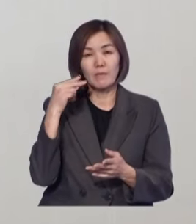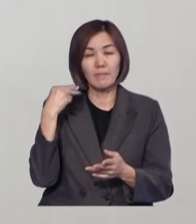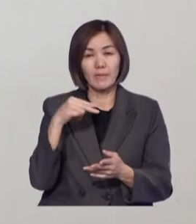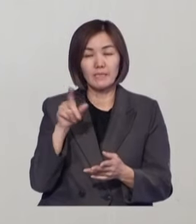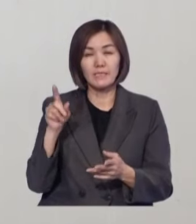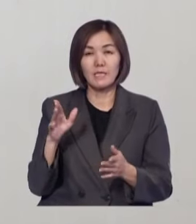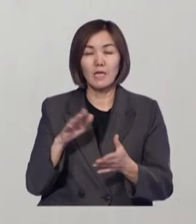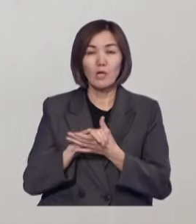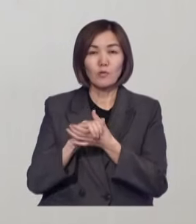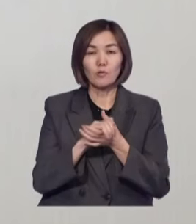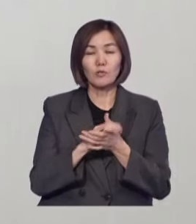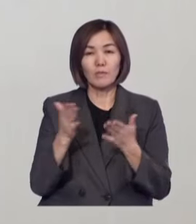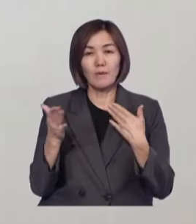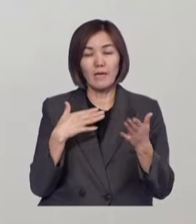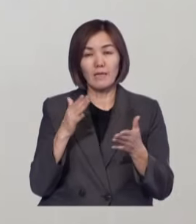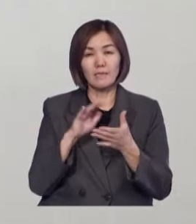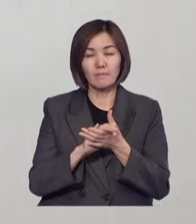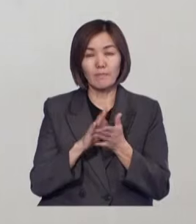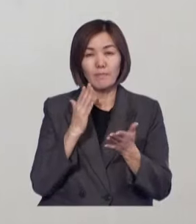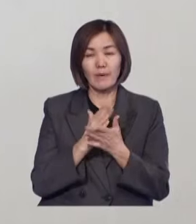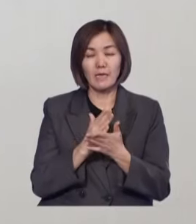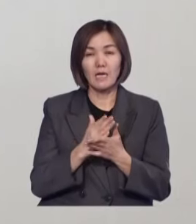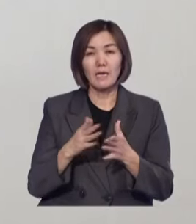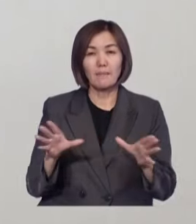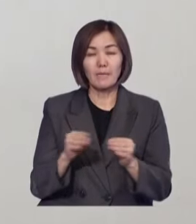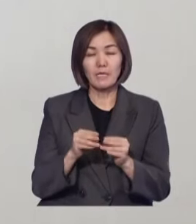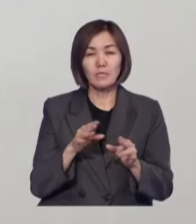де өз ара достық қатынаста. Енді бірлесіп жаңа